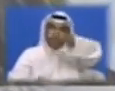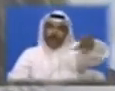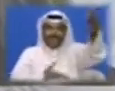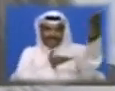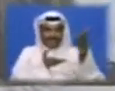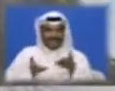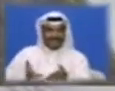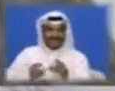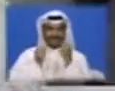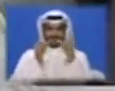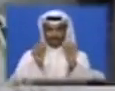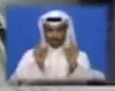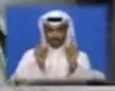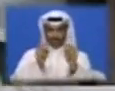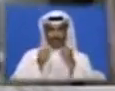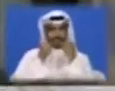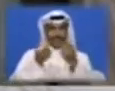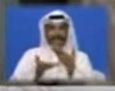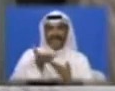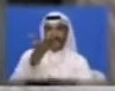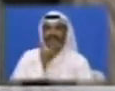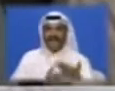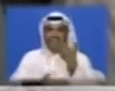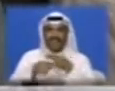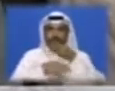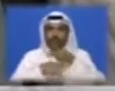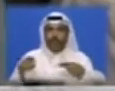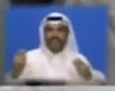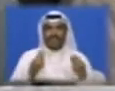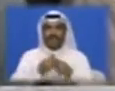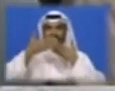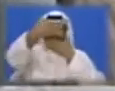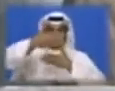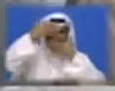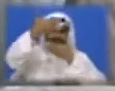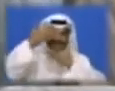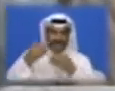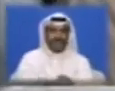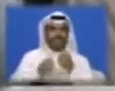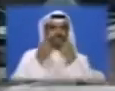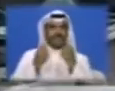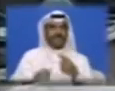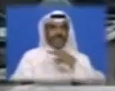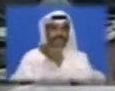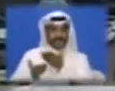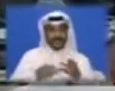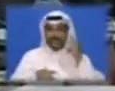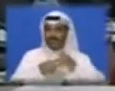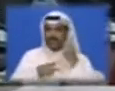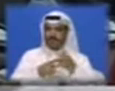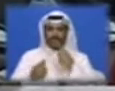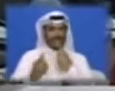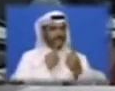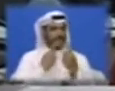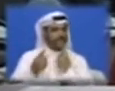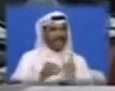الحويلة، التي أكد فيها على قوة العلاقات التي تربط بين مجلس الأمة الكويتي والبرلمان المغربي، والتي